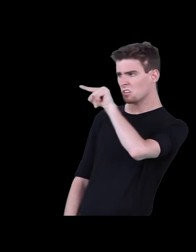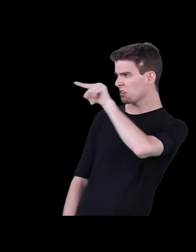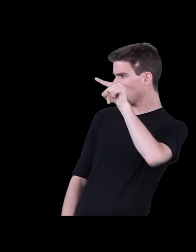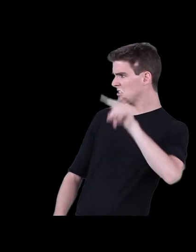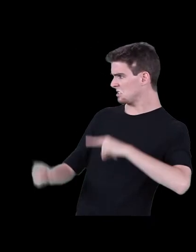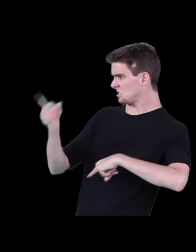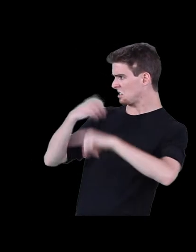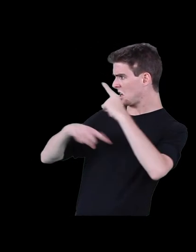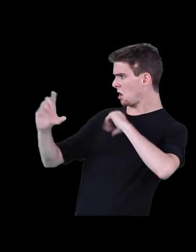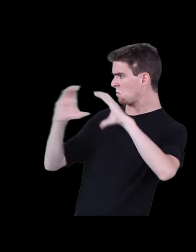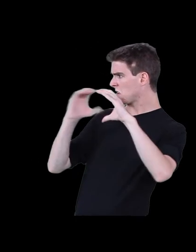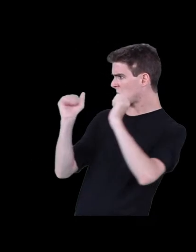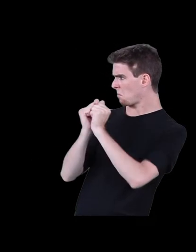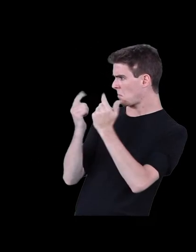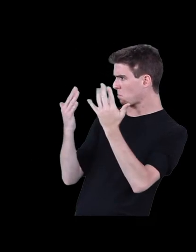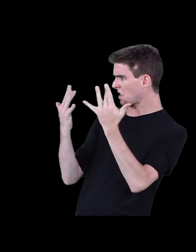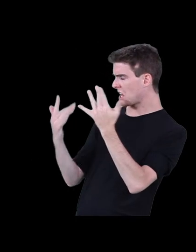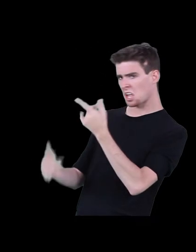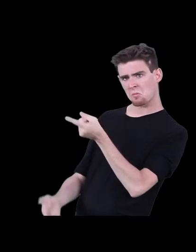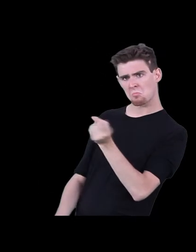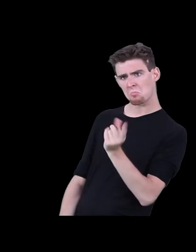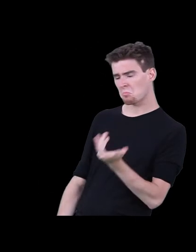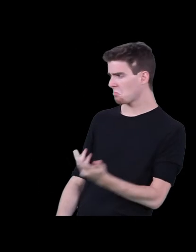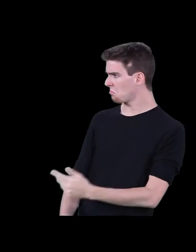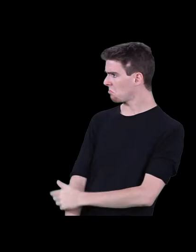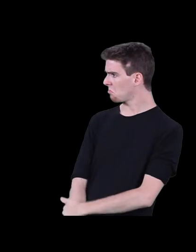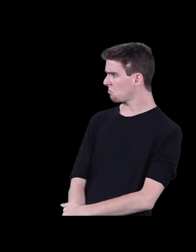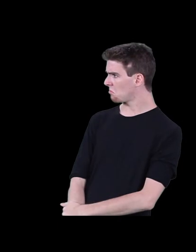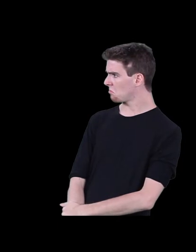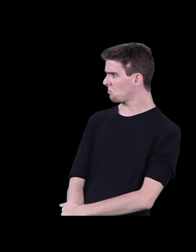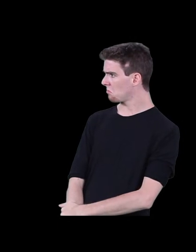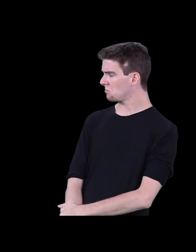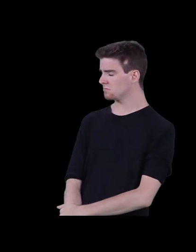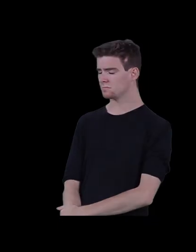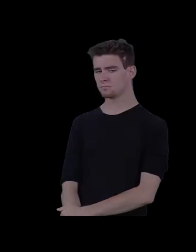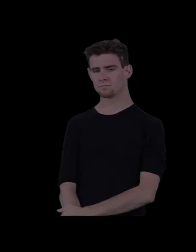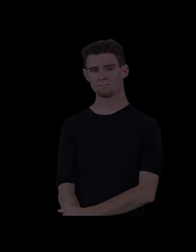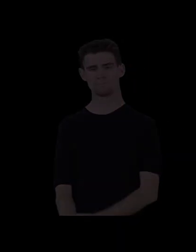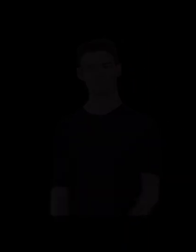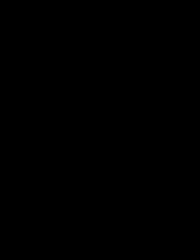Mais on a déjà vu des gens faire des signes avec leurs mains pour communiquer.